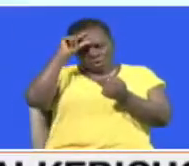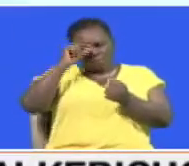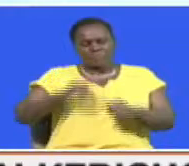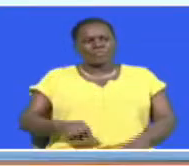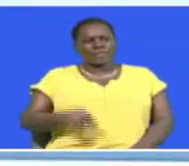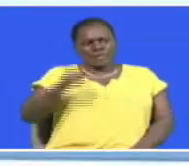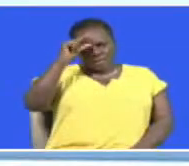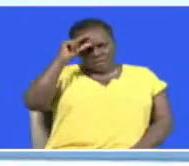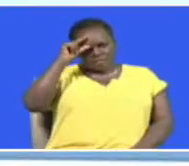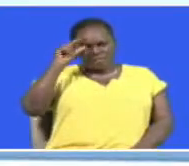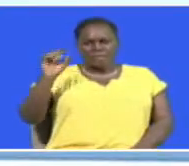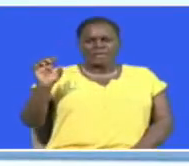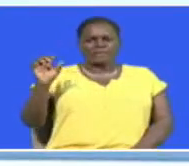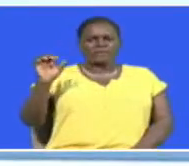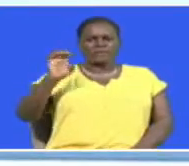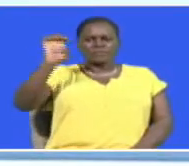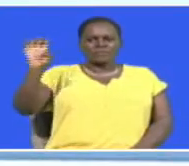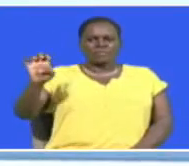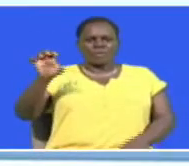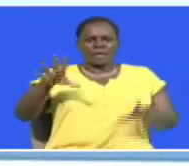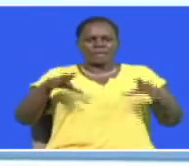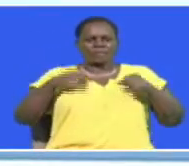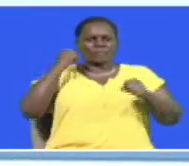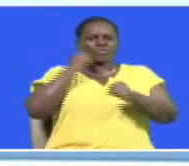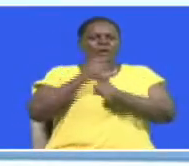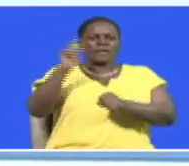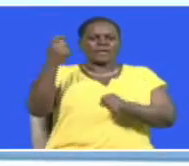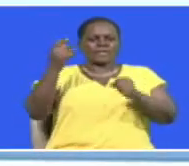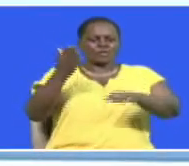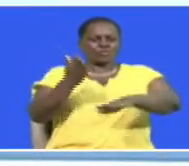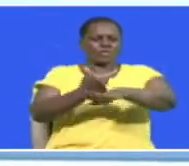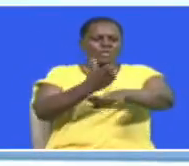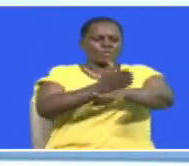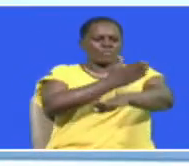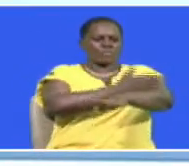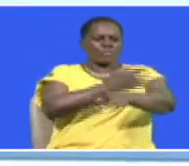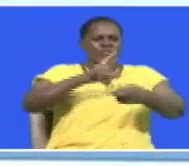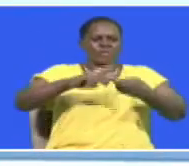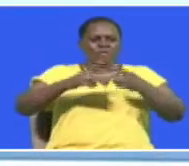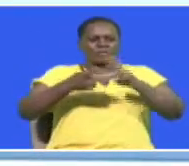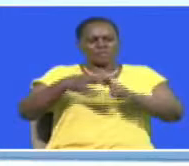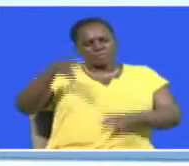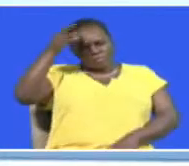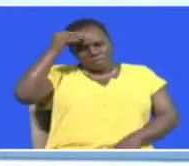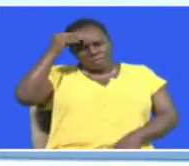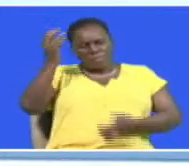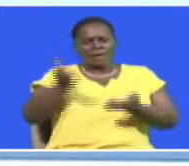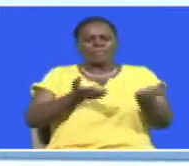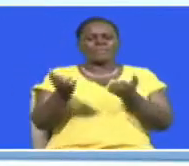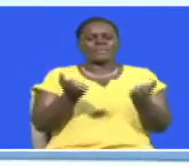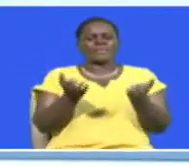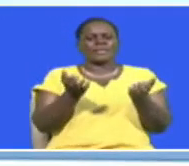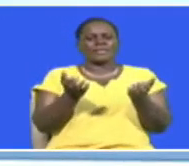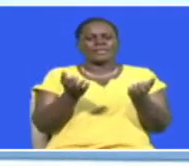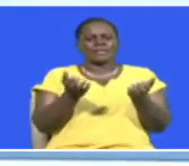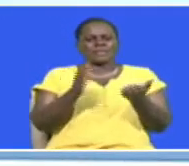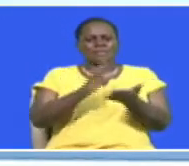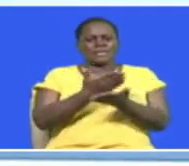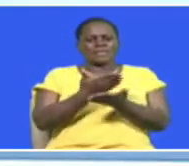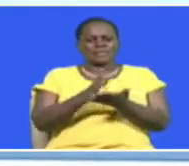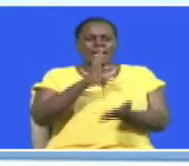Serikali ya Ujerumani imekubali kushirikiana na Kenya kuimarisha uhusiano wa kielimu na kibiashara. Miongoni mwa